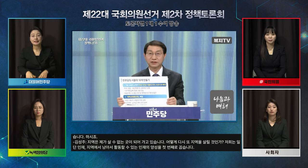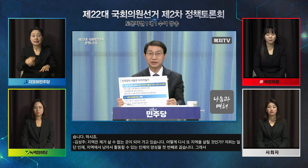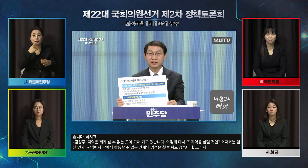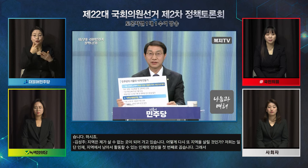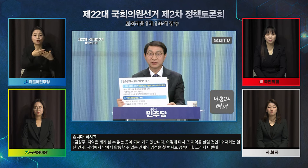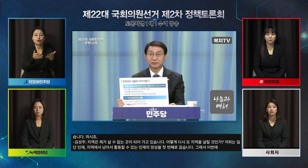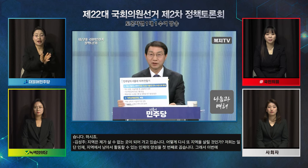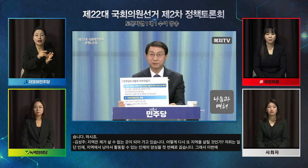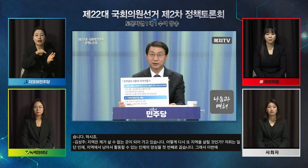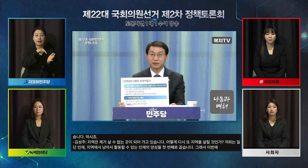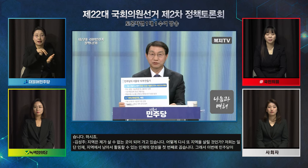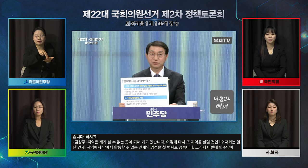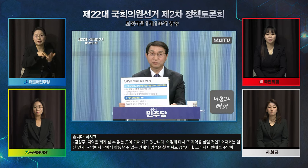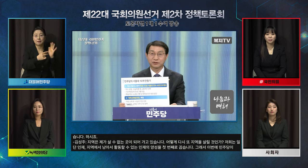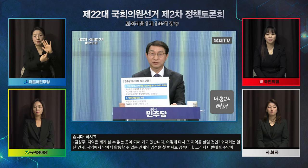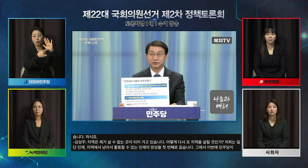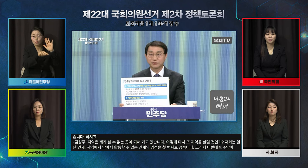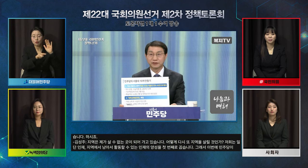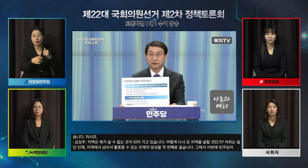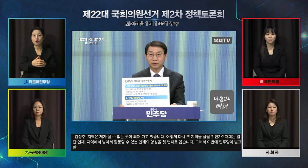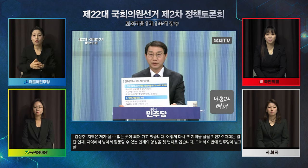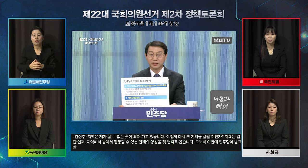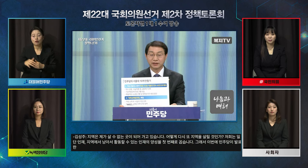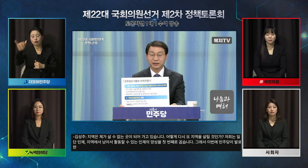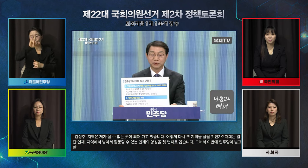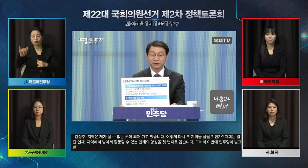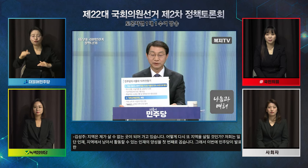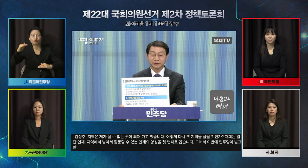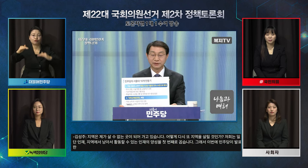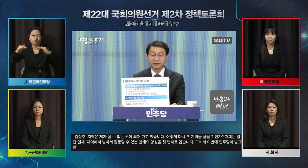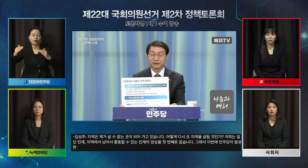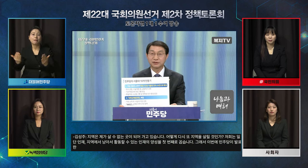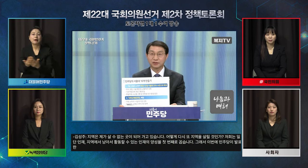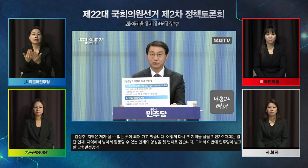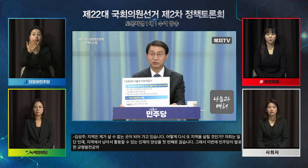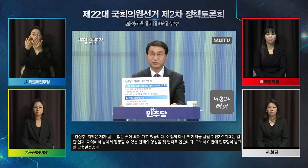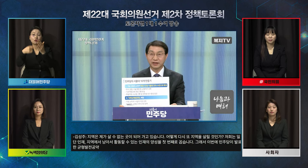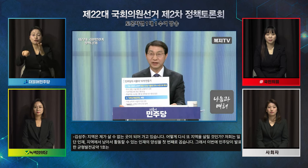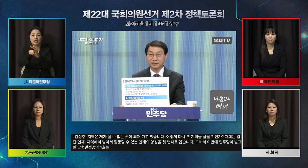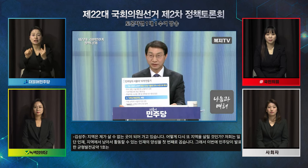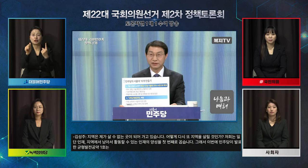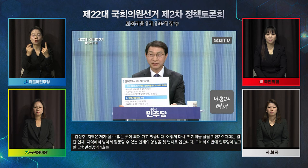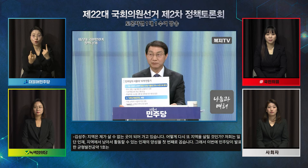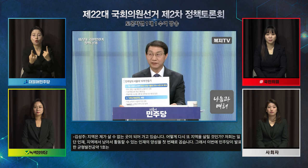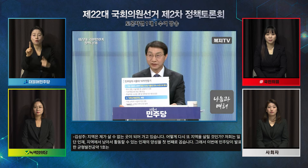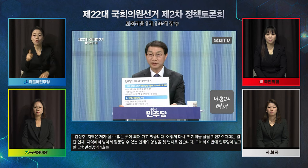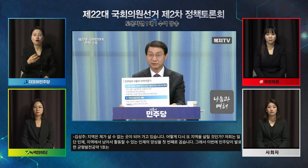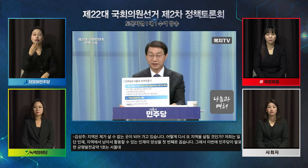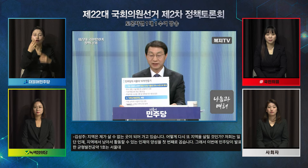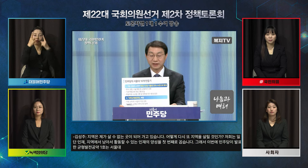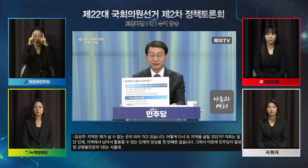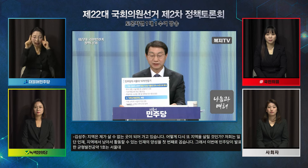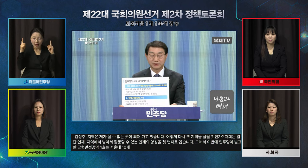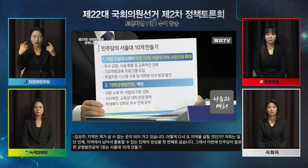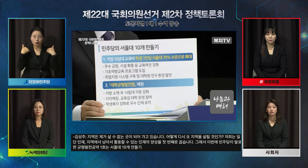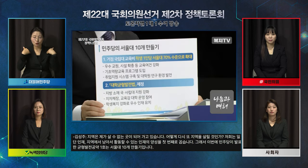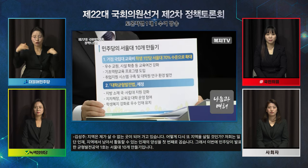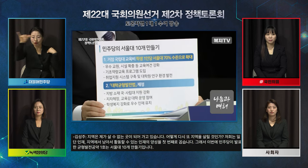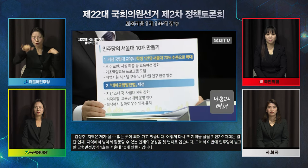민주당이 발표한 균형발전 공약의 1호는 서울대 10개 만들기입니다.